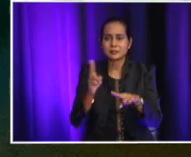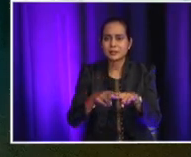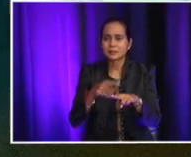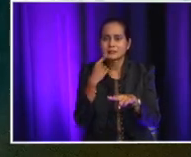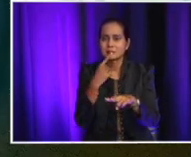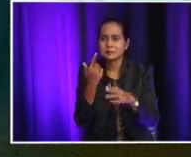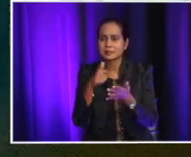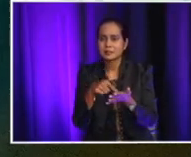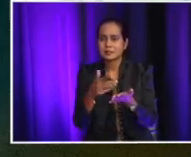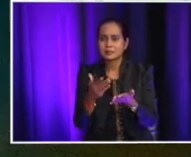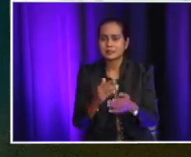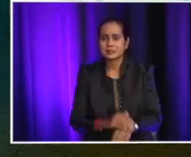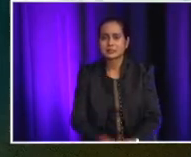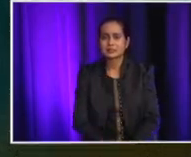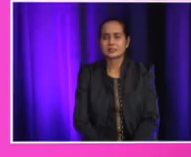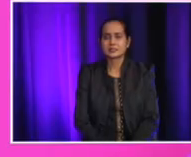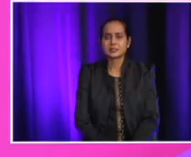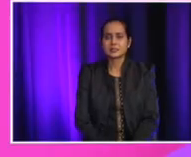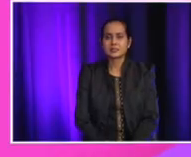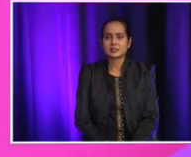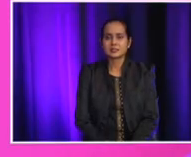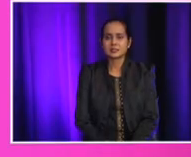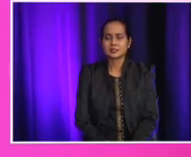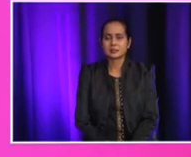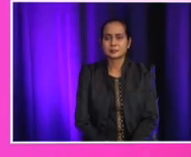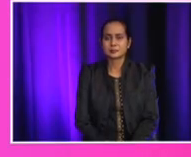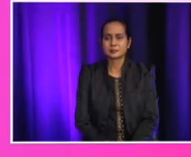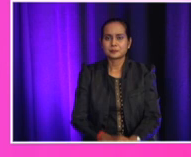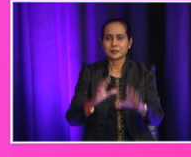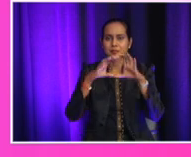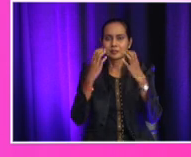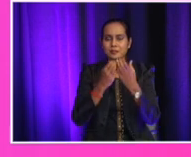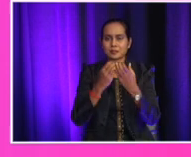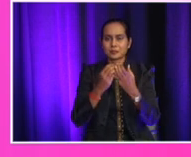ada tambahan bagi saya